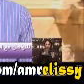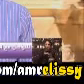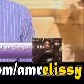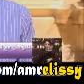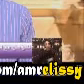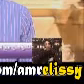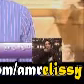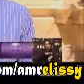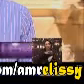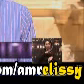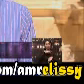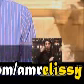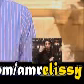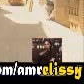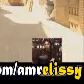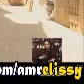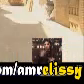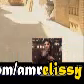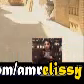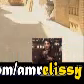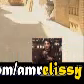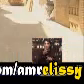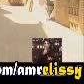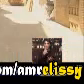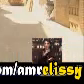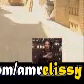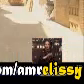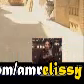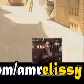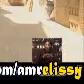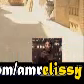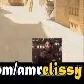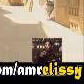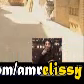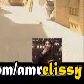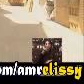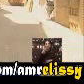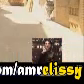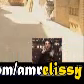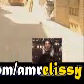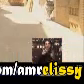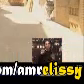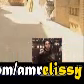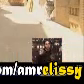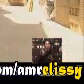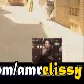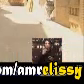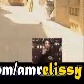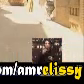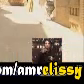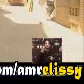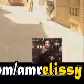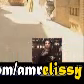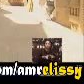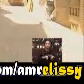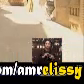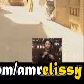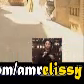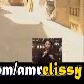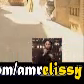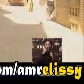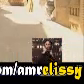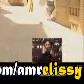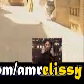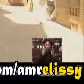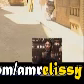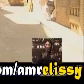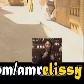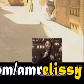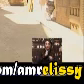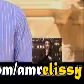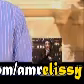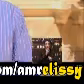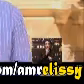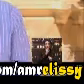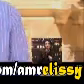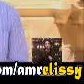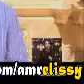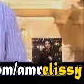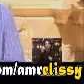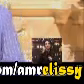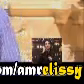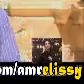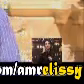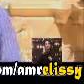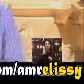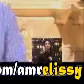مرضى بتموت عشان ملهاش علاج. تعالوا بقى نشوف التفاعل والاستجابات مع اللي بنعرضه في البرنامج.